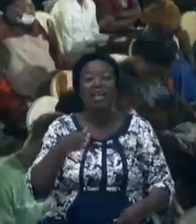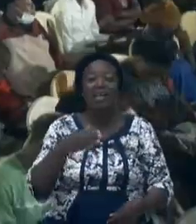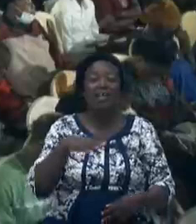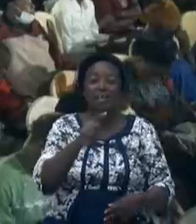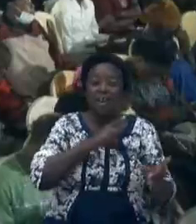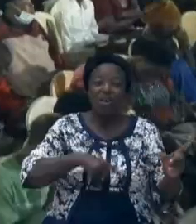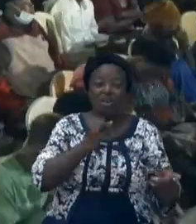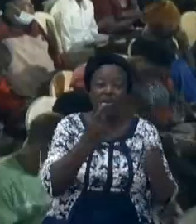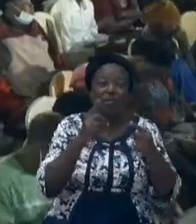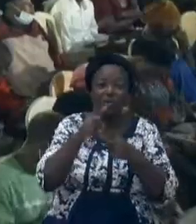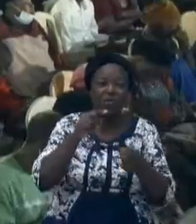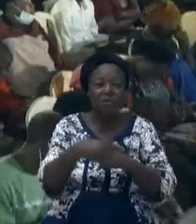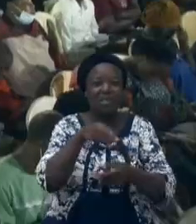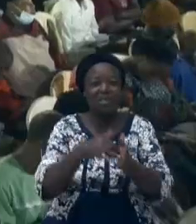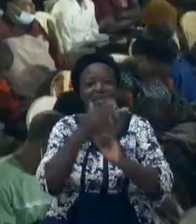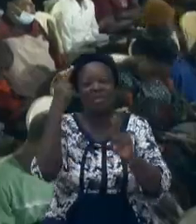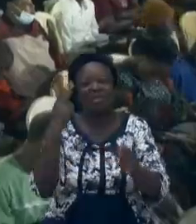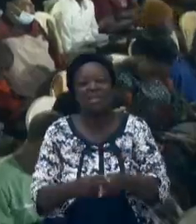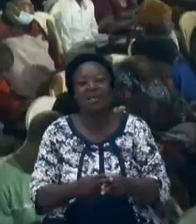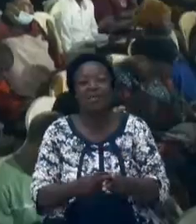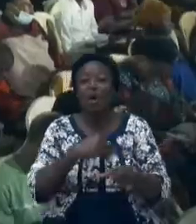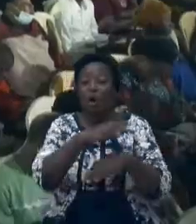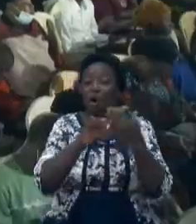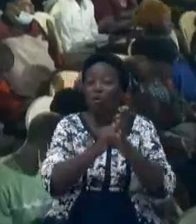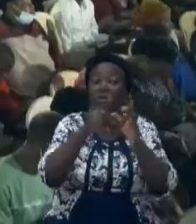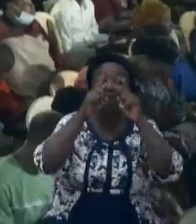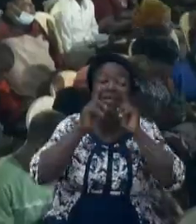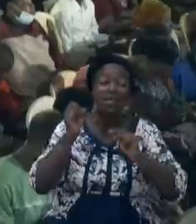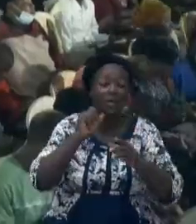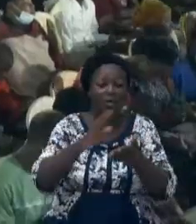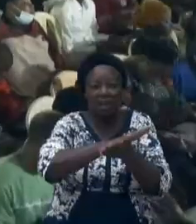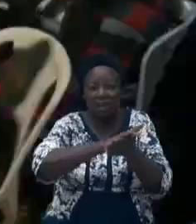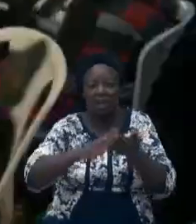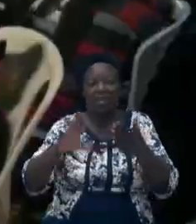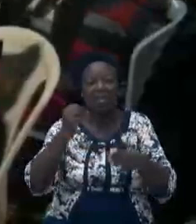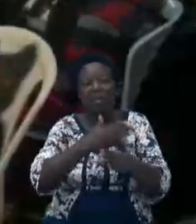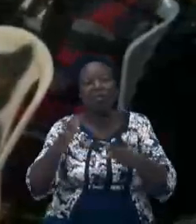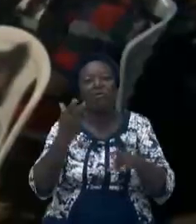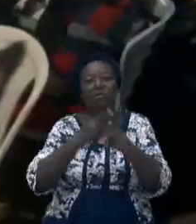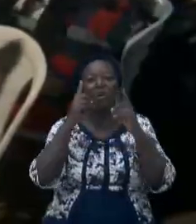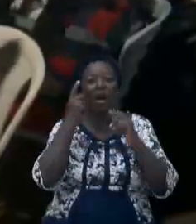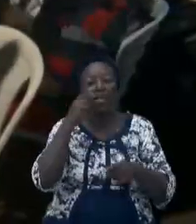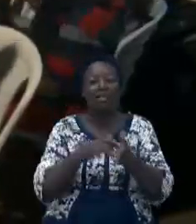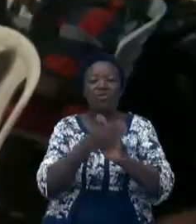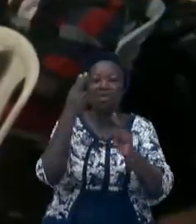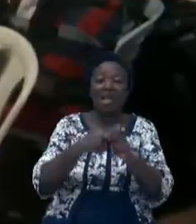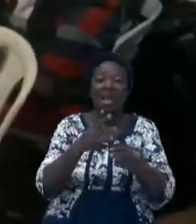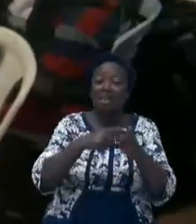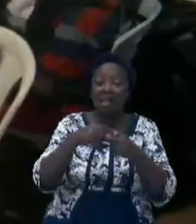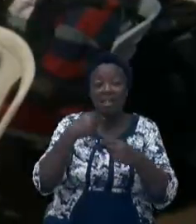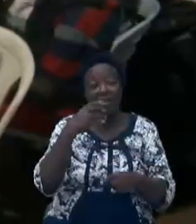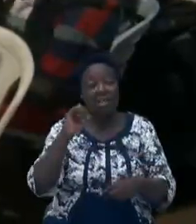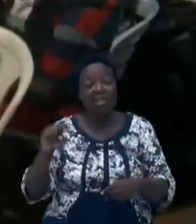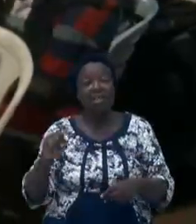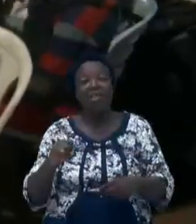et je vois mon garçon ma fille là bas le seigneur viendra vétois au nom de jésus tout cela